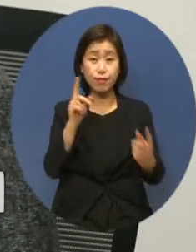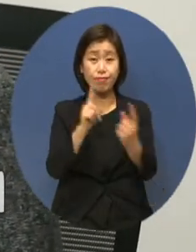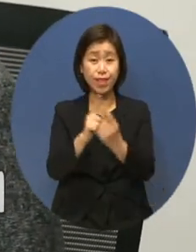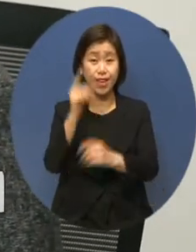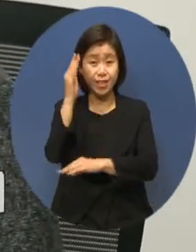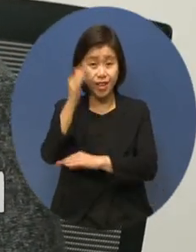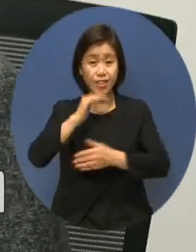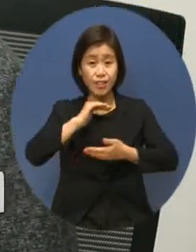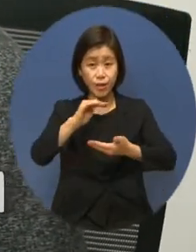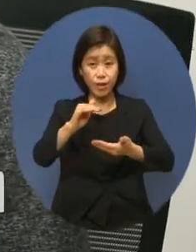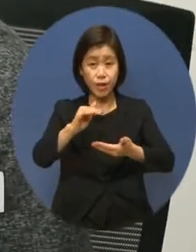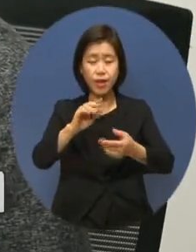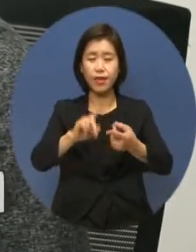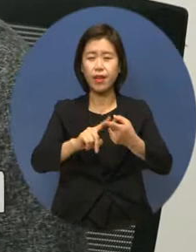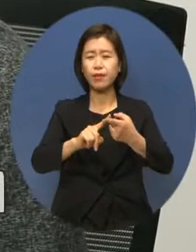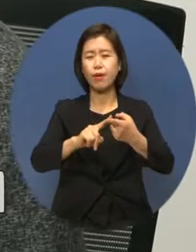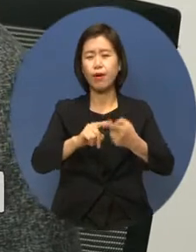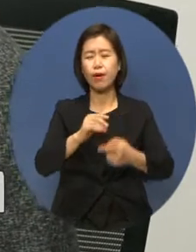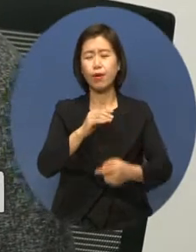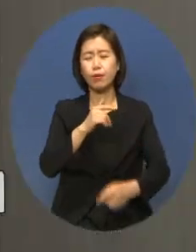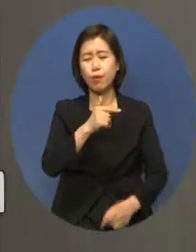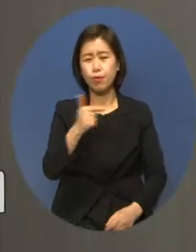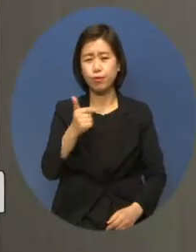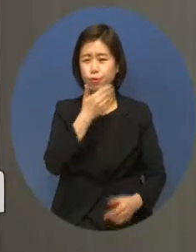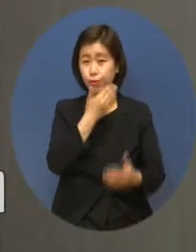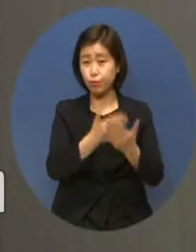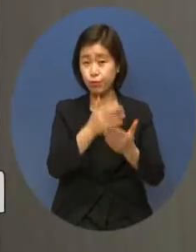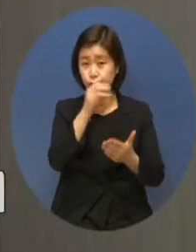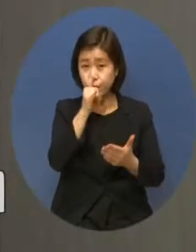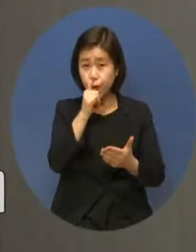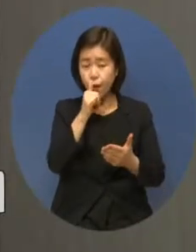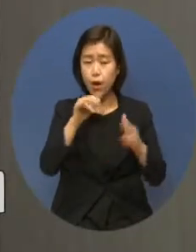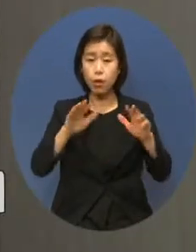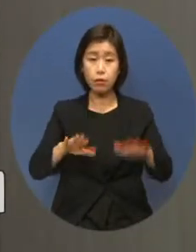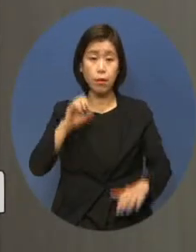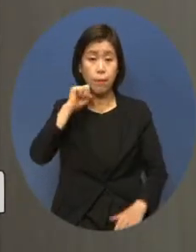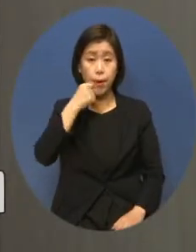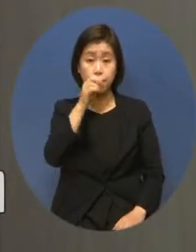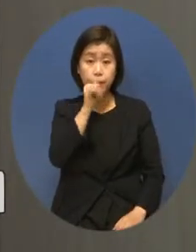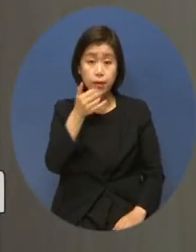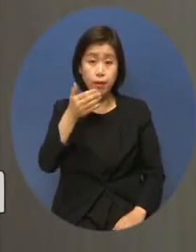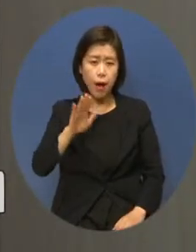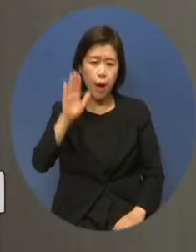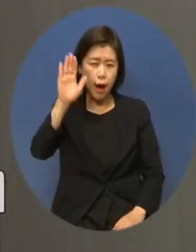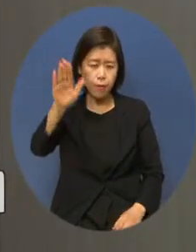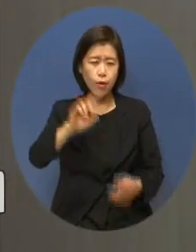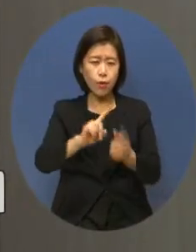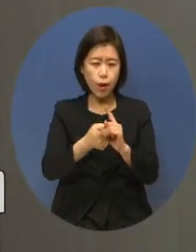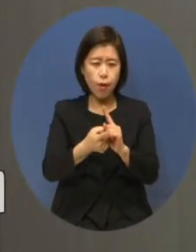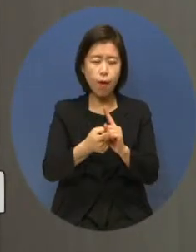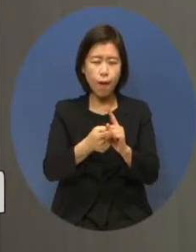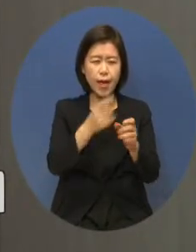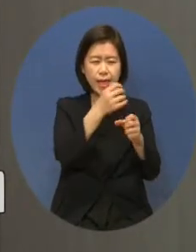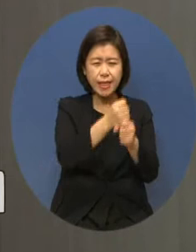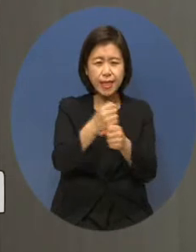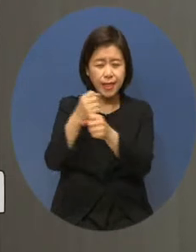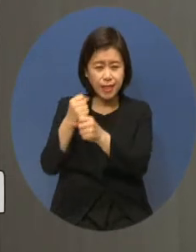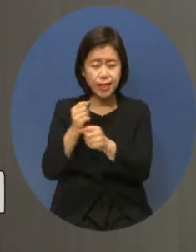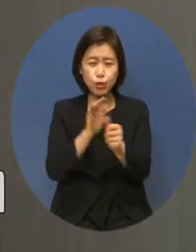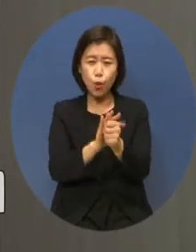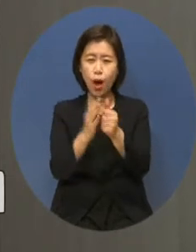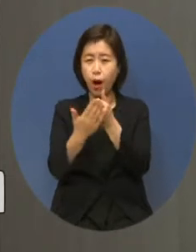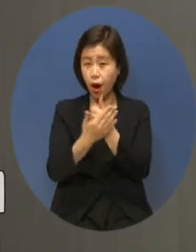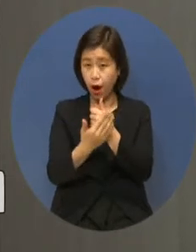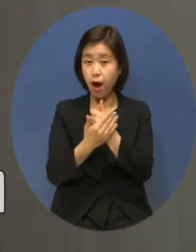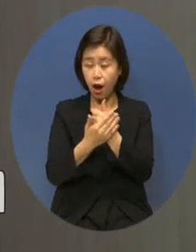너무 소중하다는 생각이 들고 여러 어려움이 있지만 우리는 반드시 서로에게 의지해서 이 어려움을 극복해 나갈 수 있을